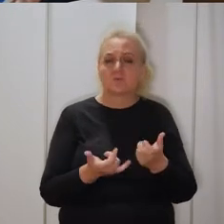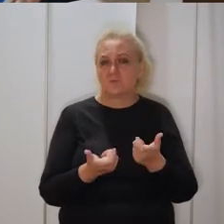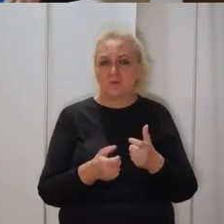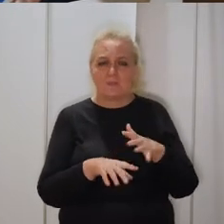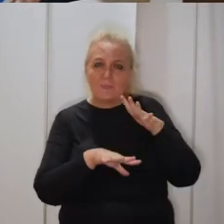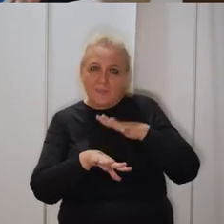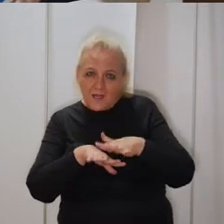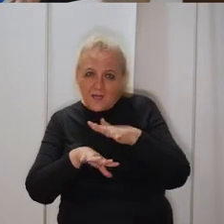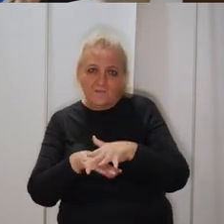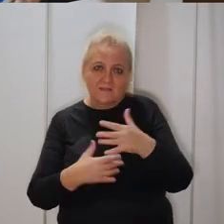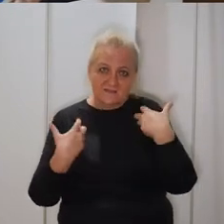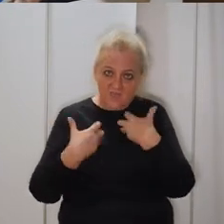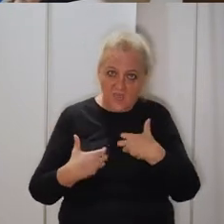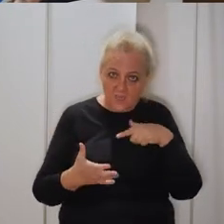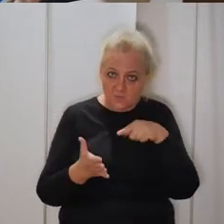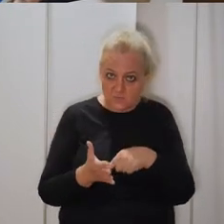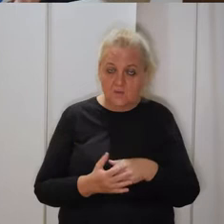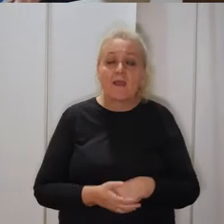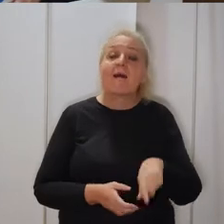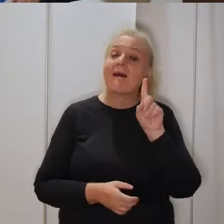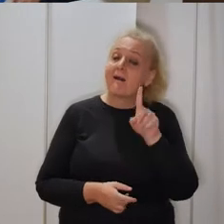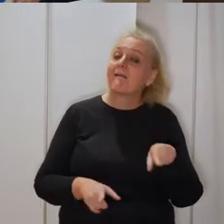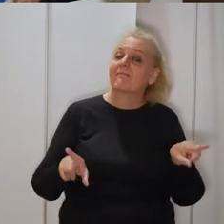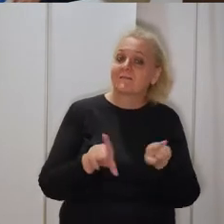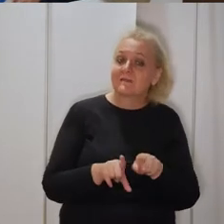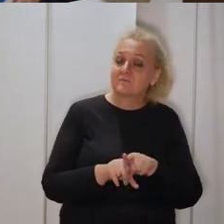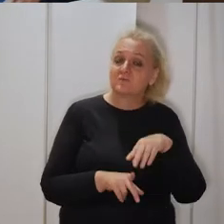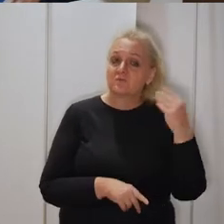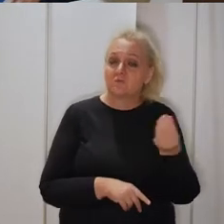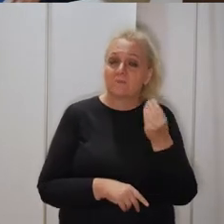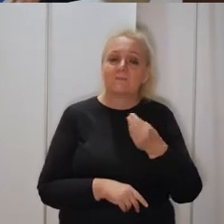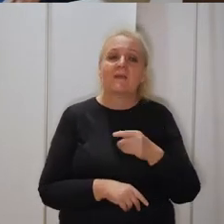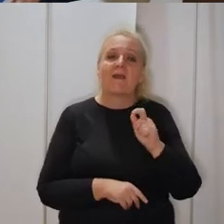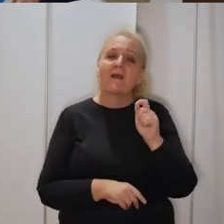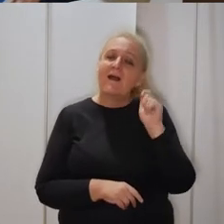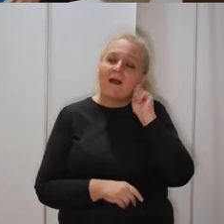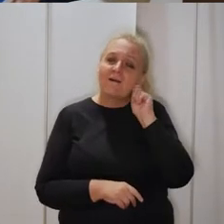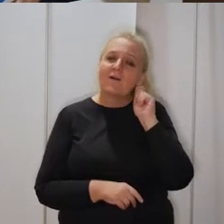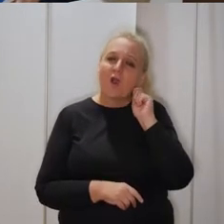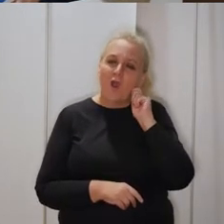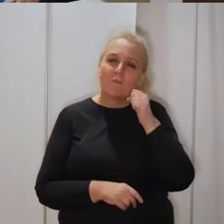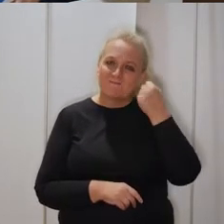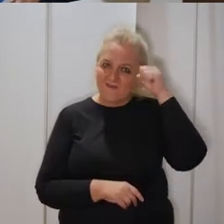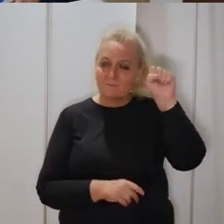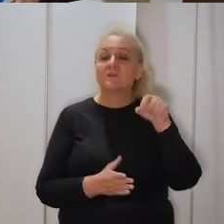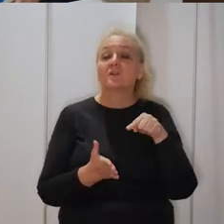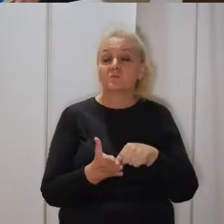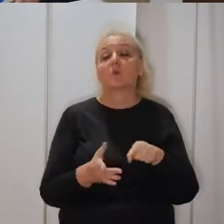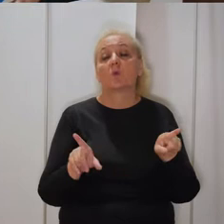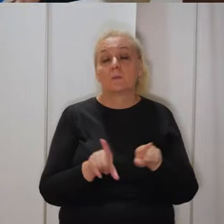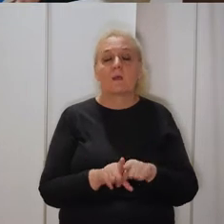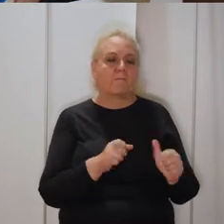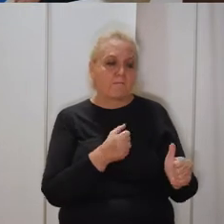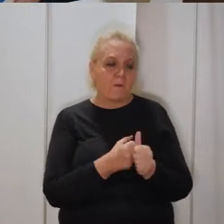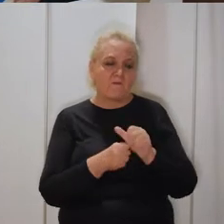traktowania zwierząt, ale też feminizmem, przy czym znalazłam w